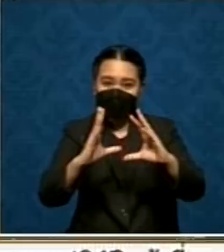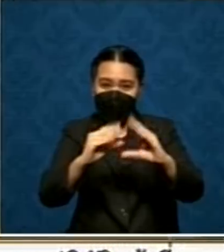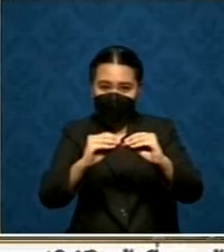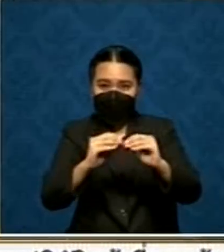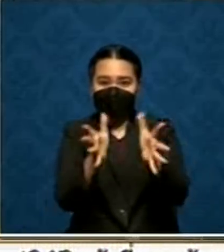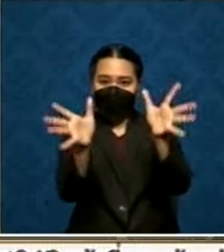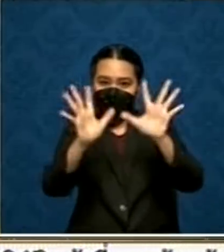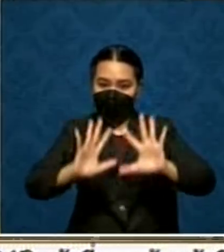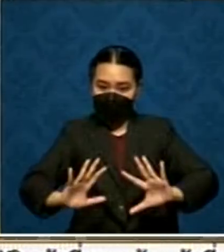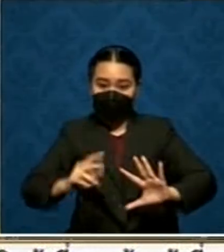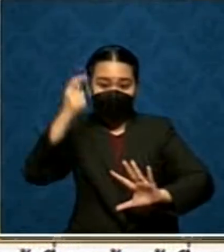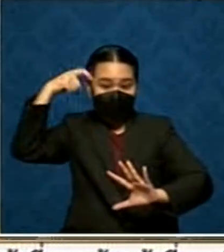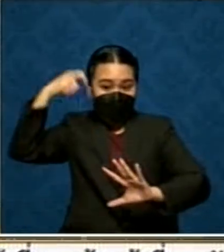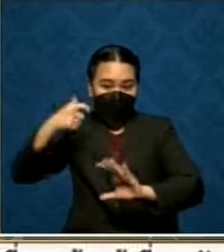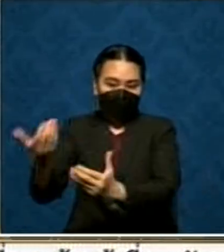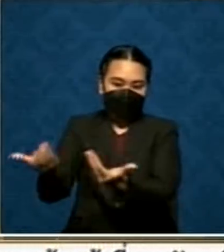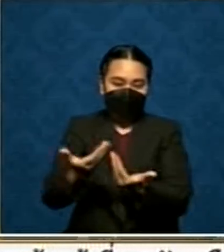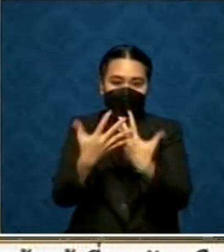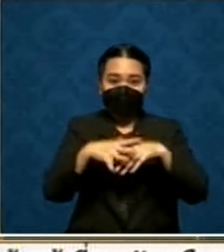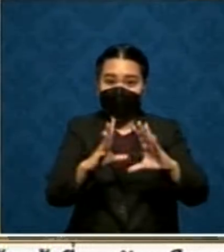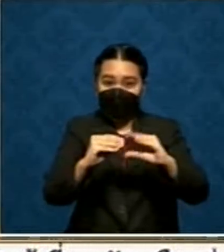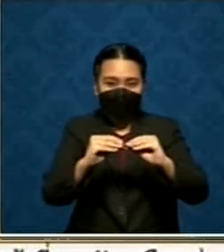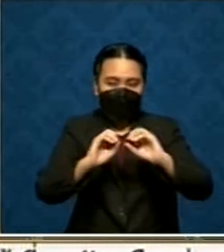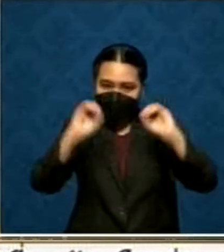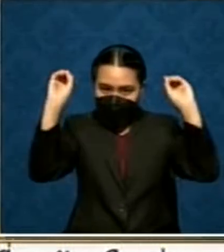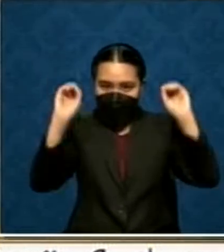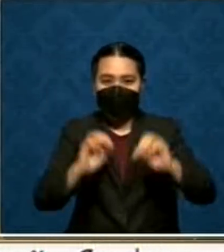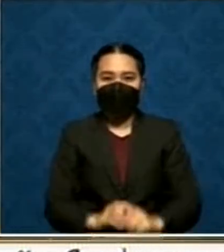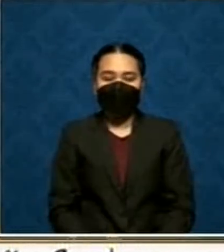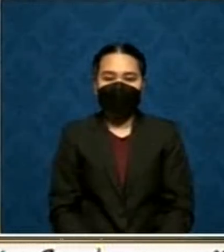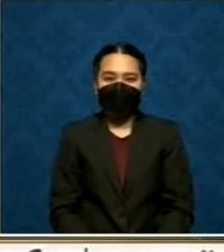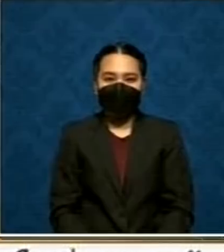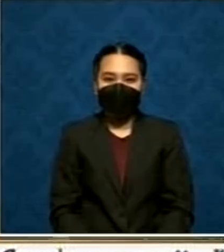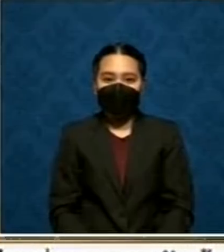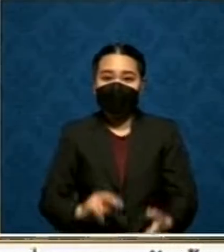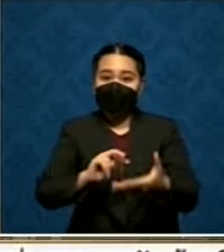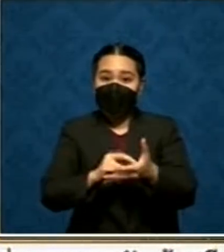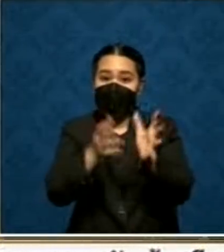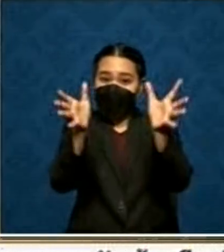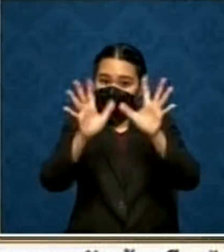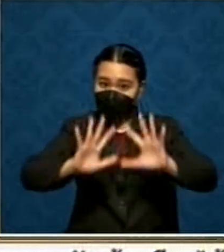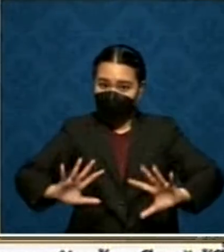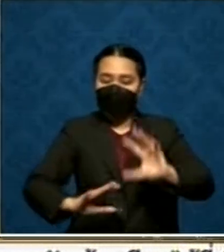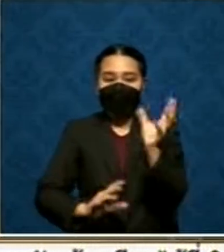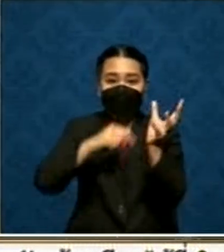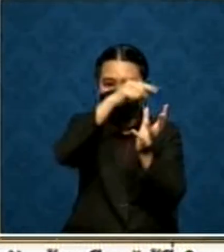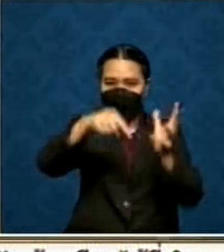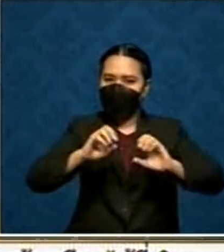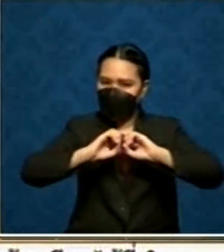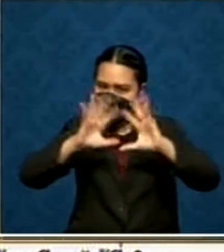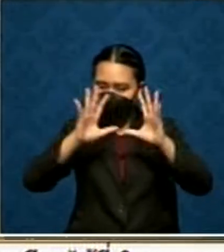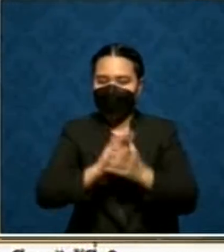acier